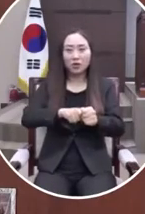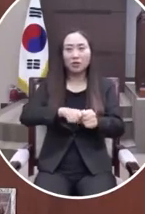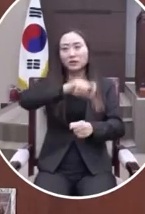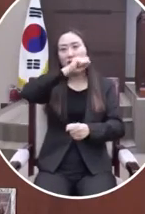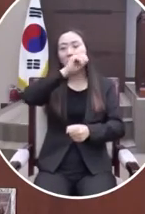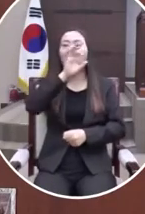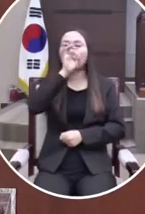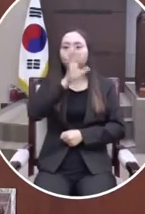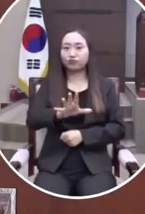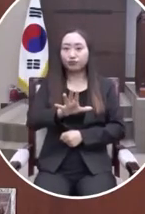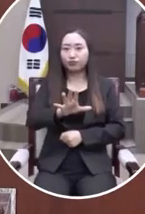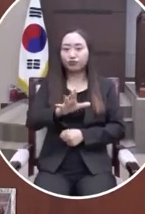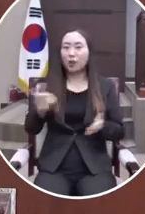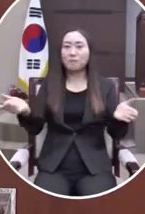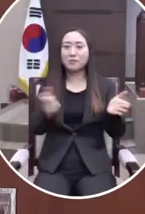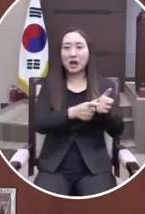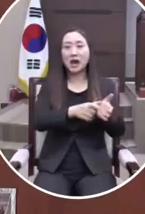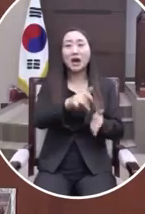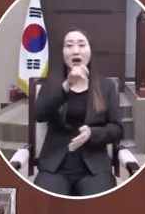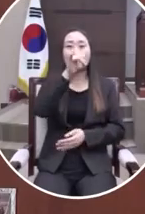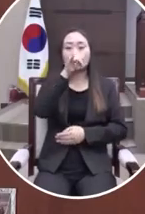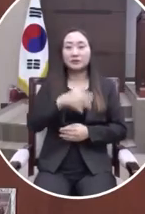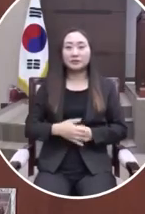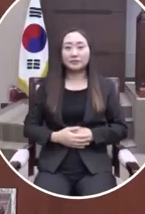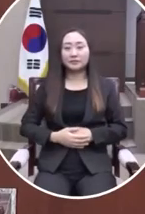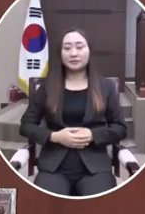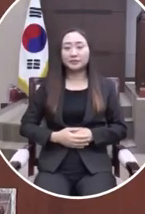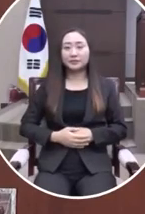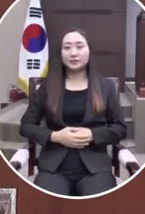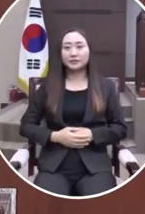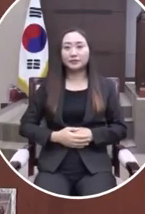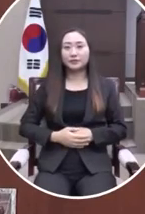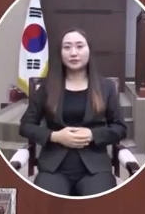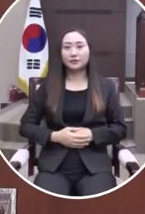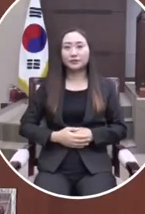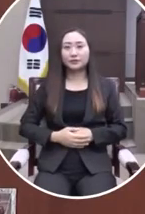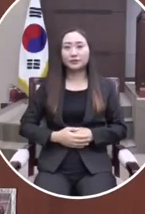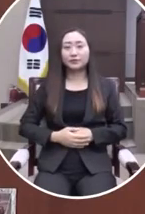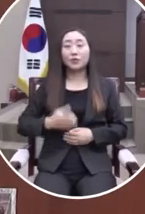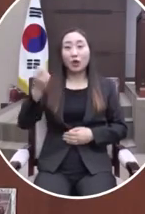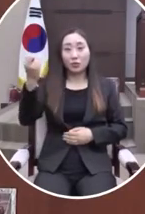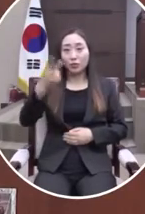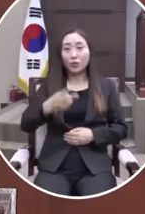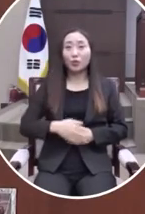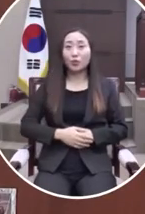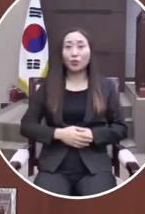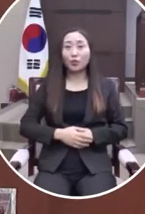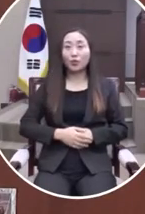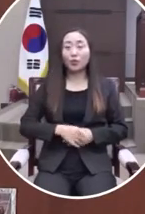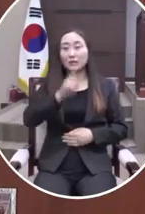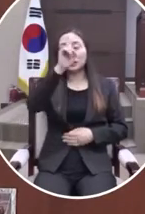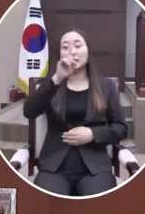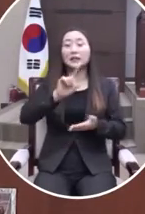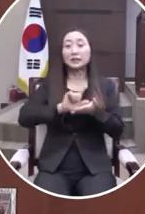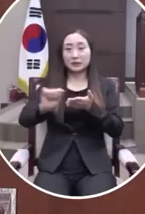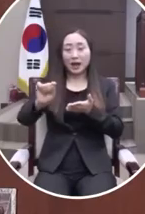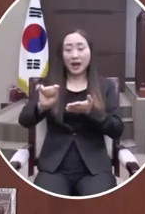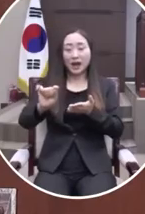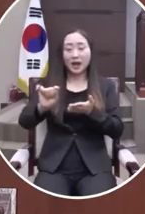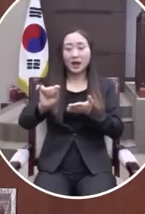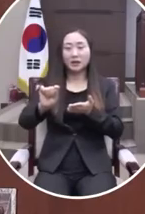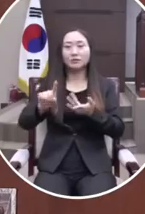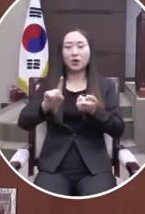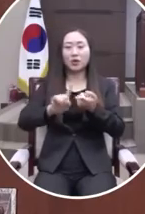편성이 불가함을 명시하고 있습니다. 또한 자치단체가 소속 공무원에게 포상금을